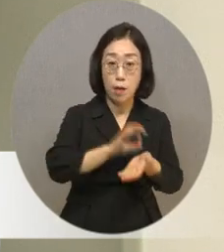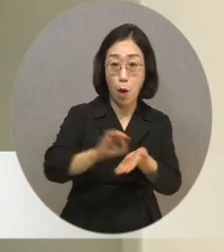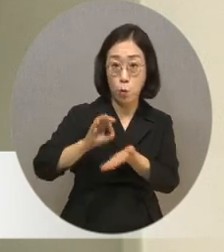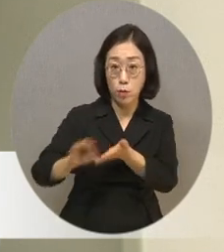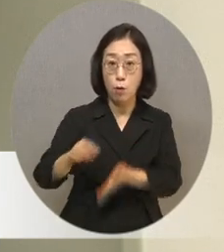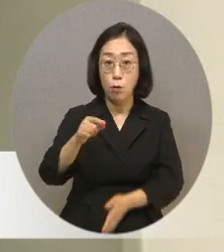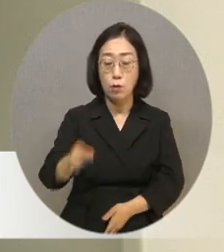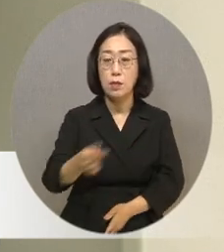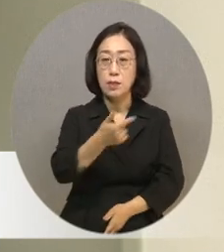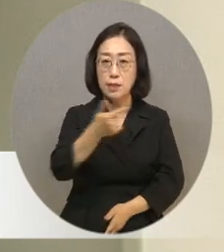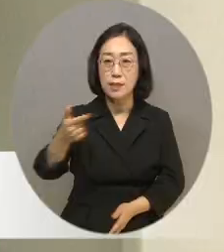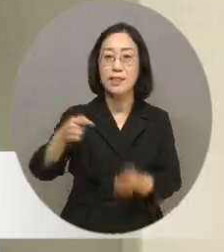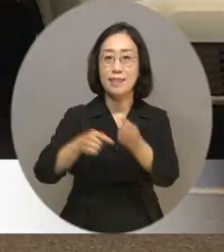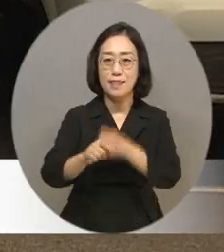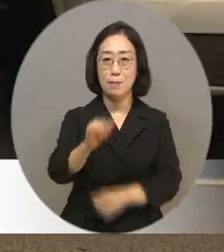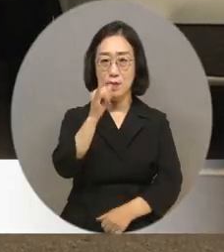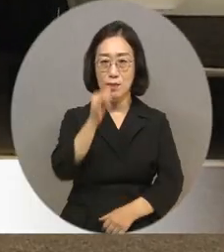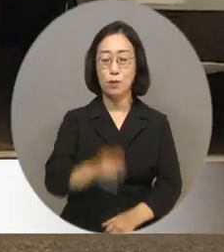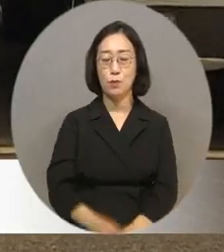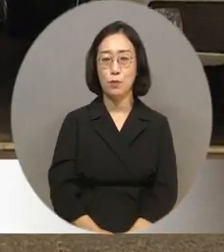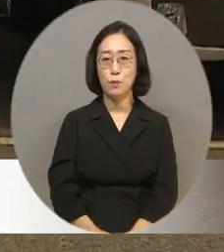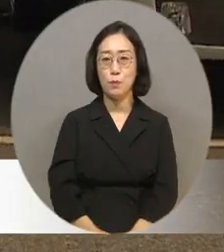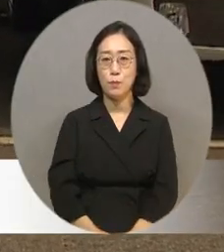게 이제 큰 의미가 있는 것 같고요.